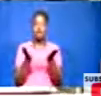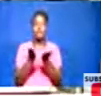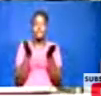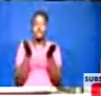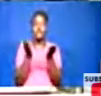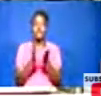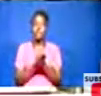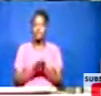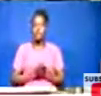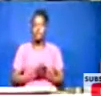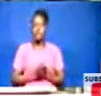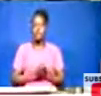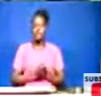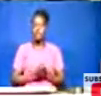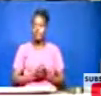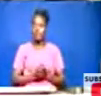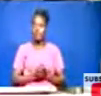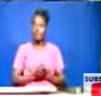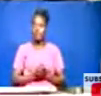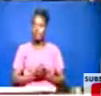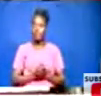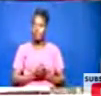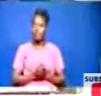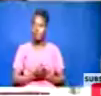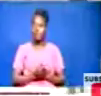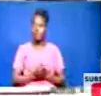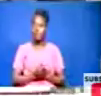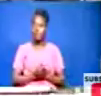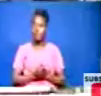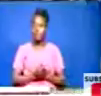Irene Mchuma Udim, Darubini, katika kaunti ya Nairobi.